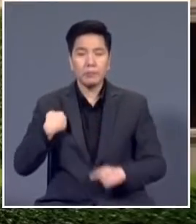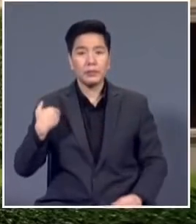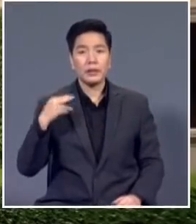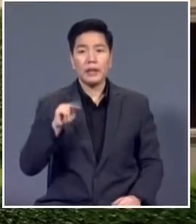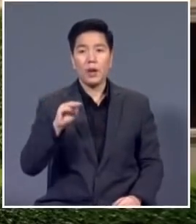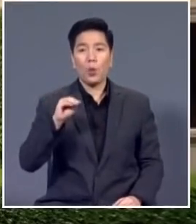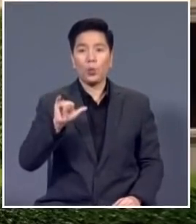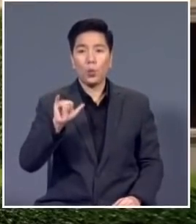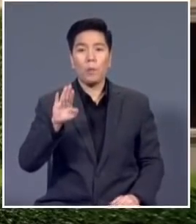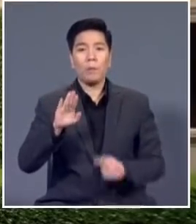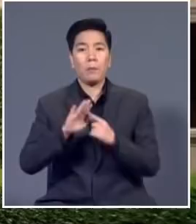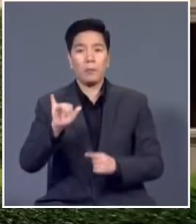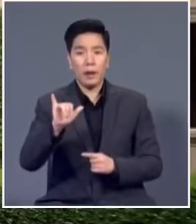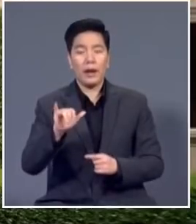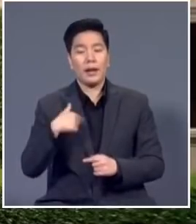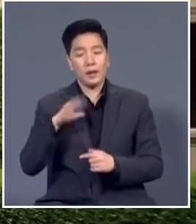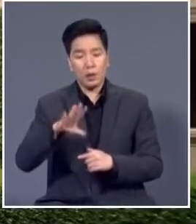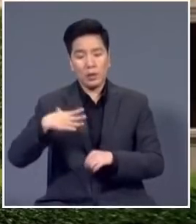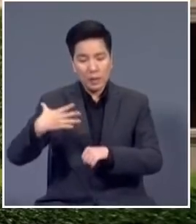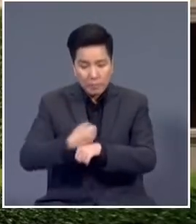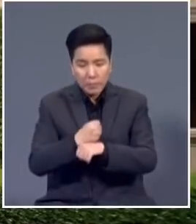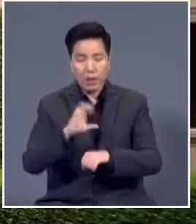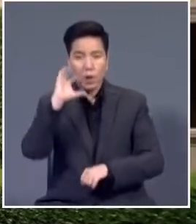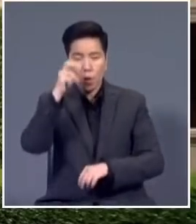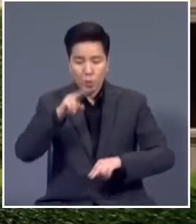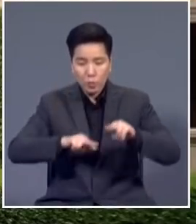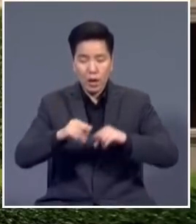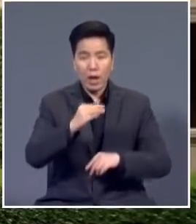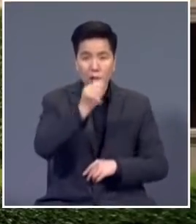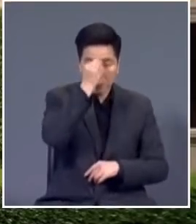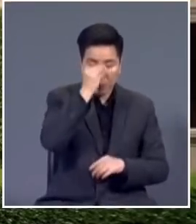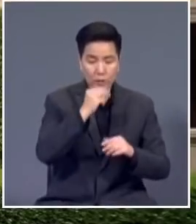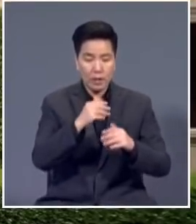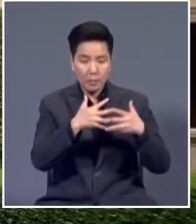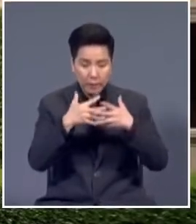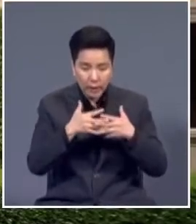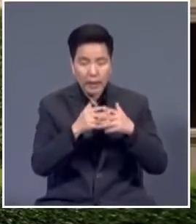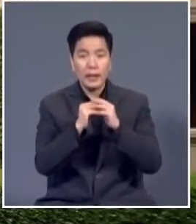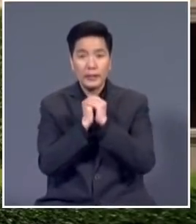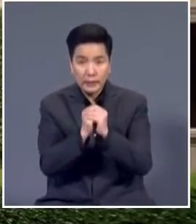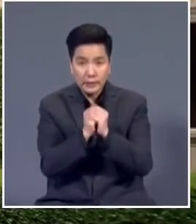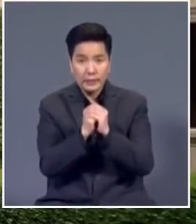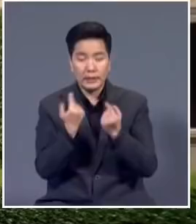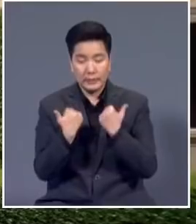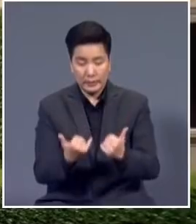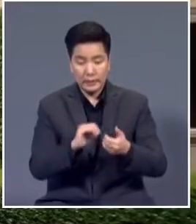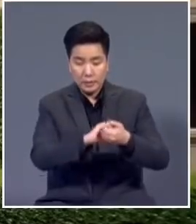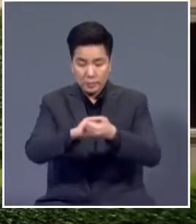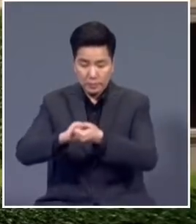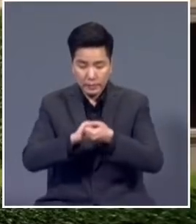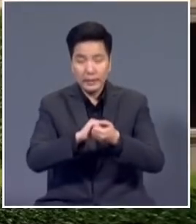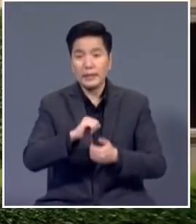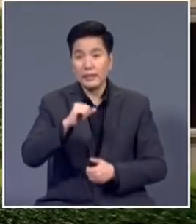การเมืองและการปกครองของโลกนะครับทั้งสหรัฐอเมริกาญี่ปุ่นจีนนะครับนอกจากนี้ความร่วมมือที่แน่นแฟ้นกับอินเ